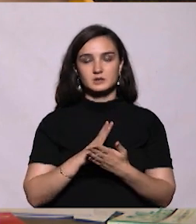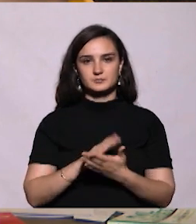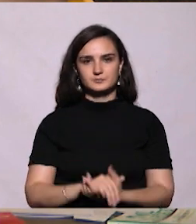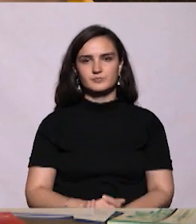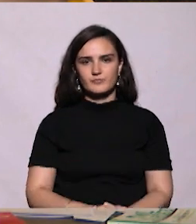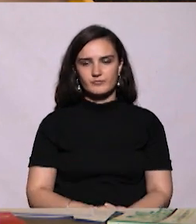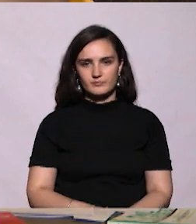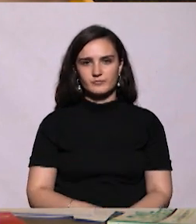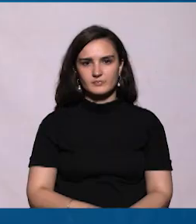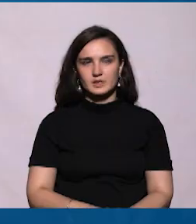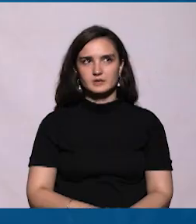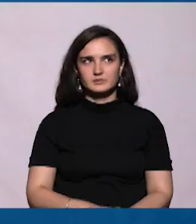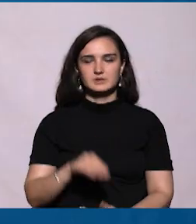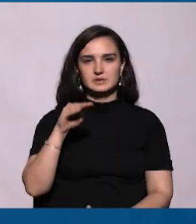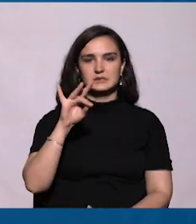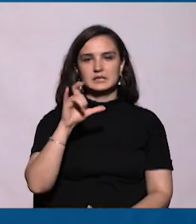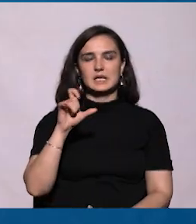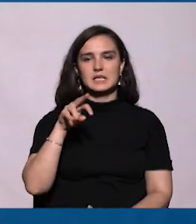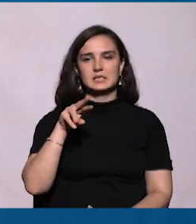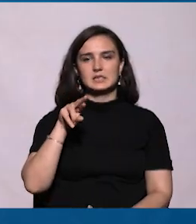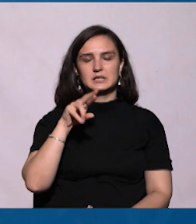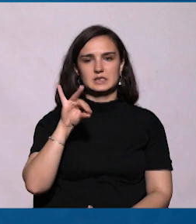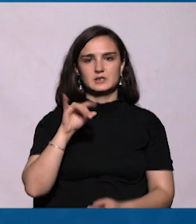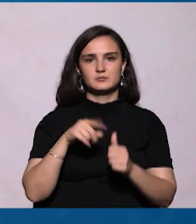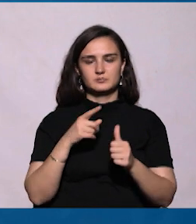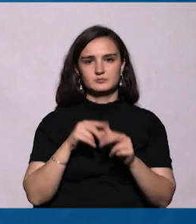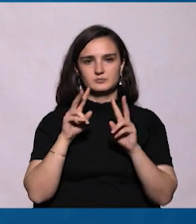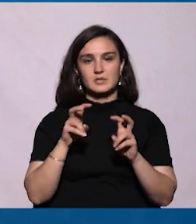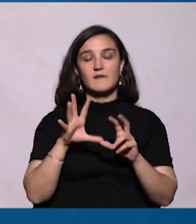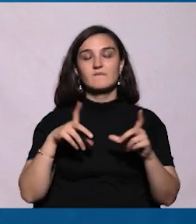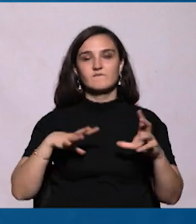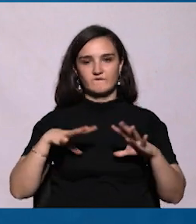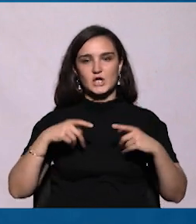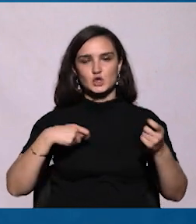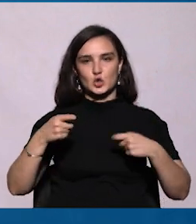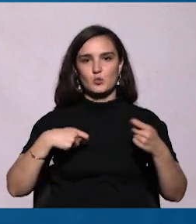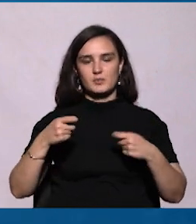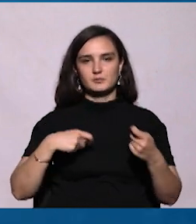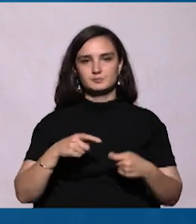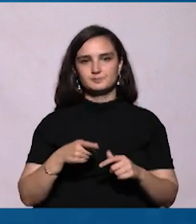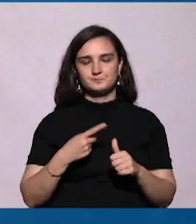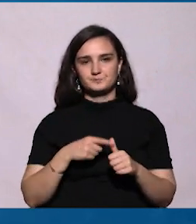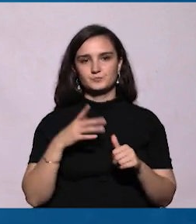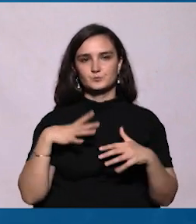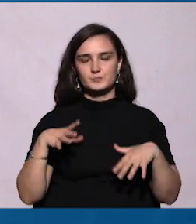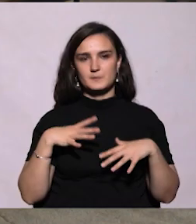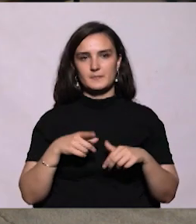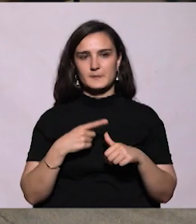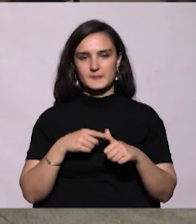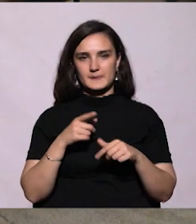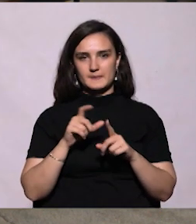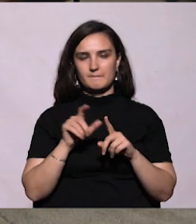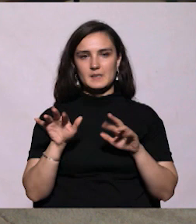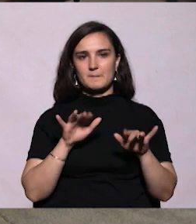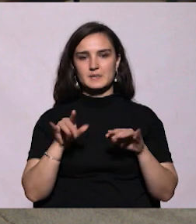trading. Trading is noun and it means ვაჭრობა. Trading in Georgian is the